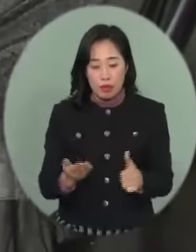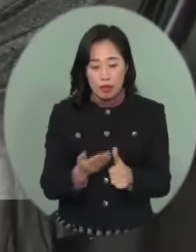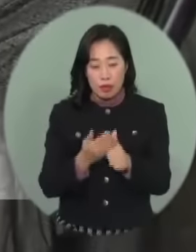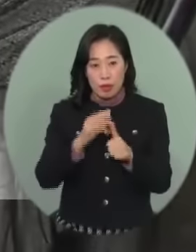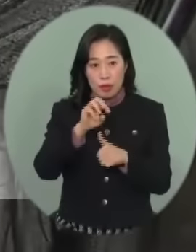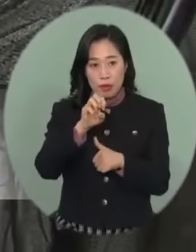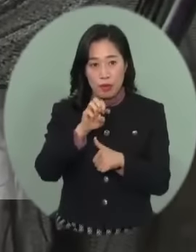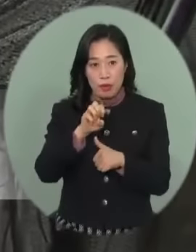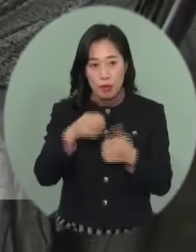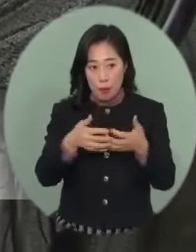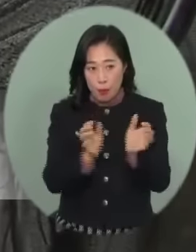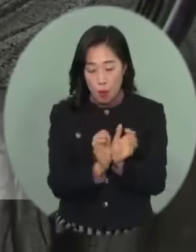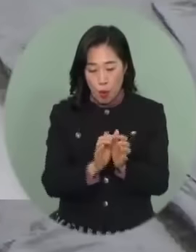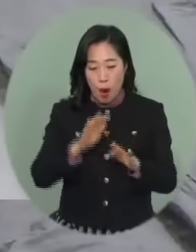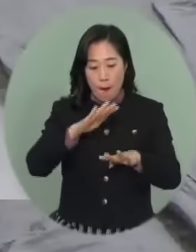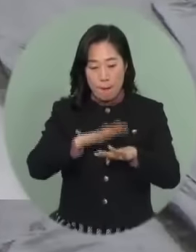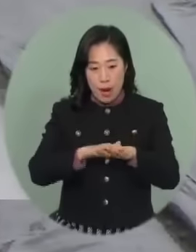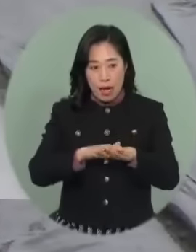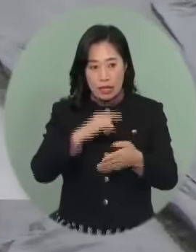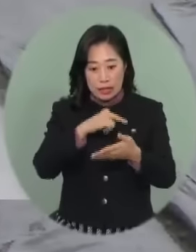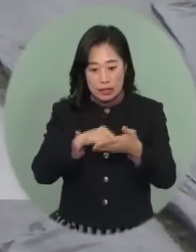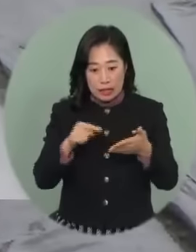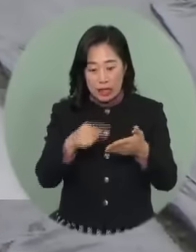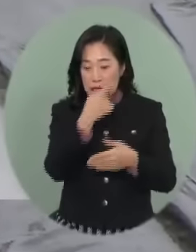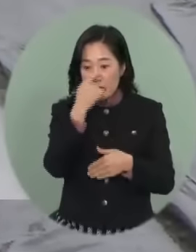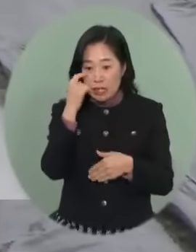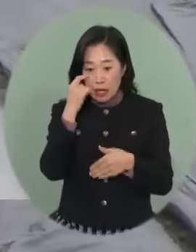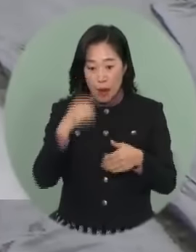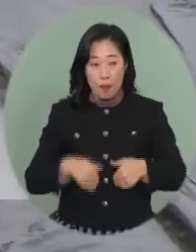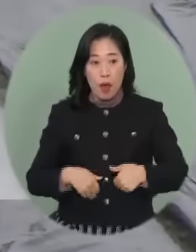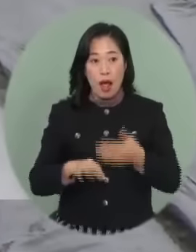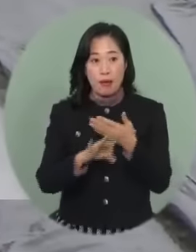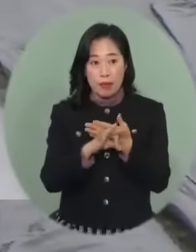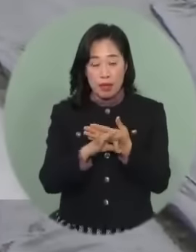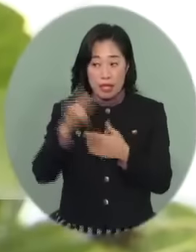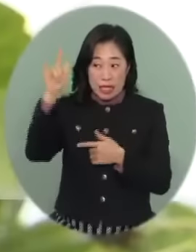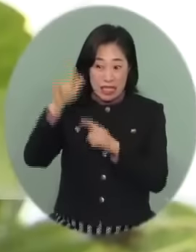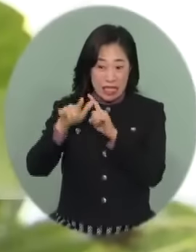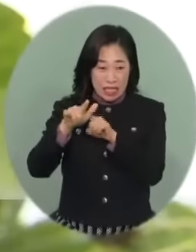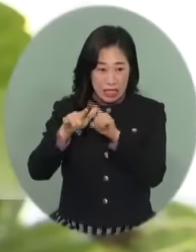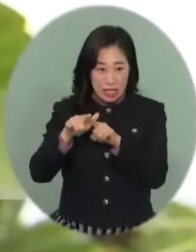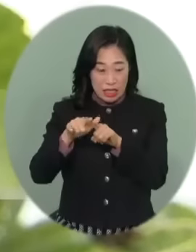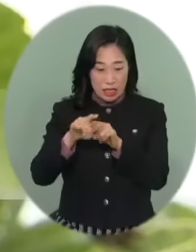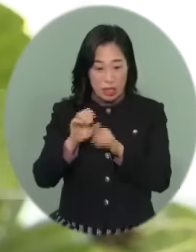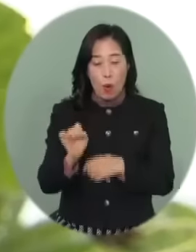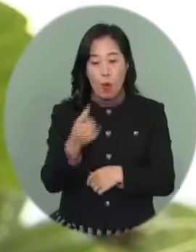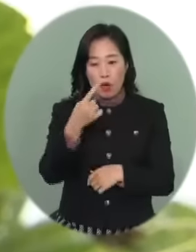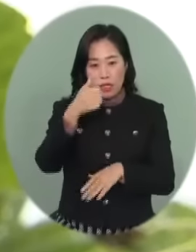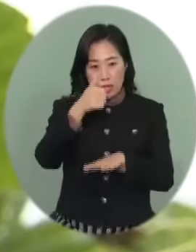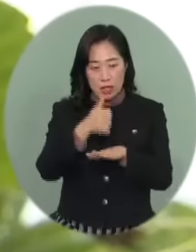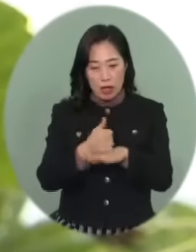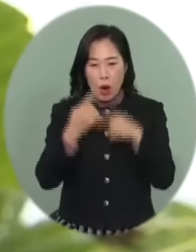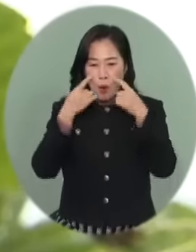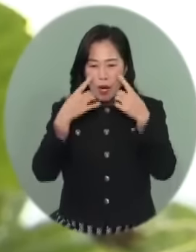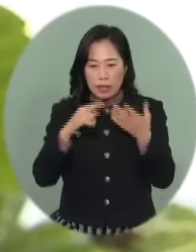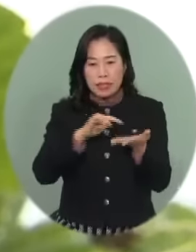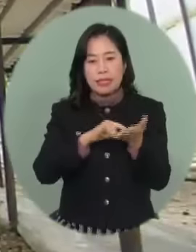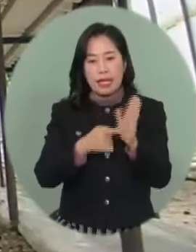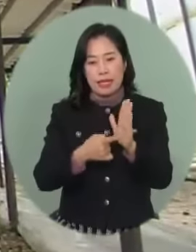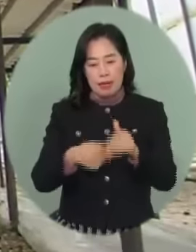농림축산식품부는 이 같은 농작물 피해가 재해로 인정되려면 일조량과의 정확한 인과관계를 입증해야 한다고